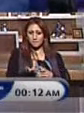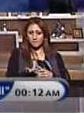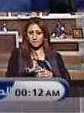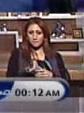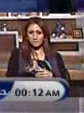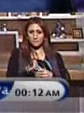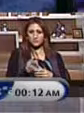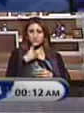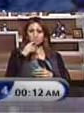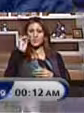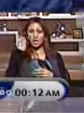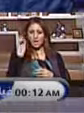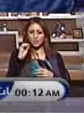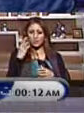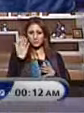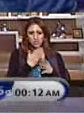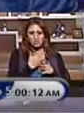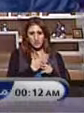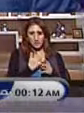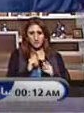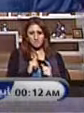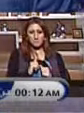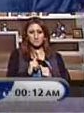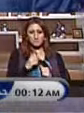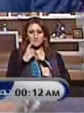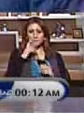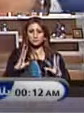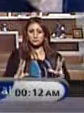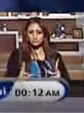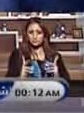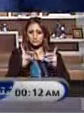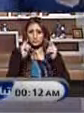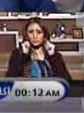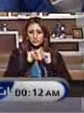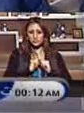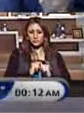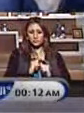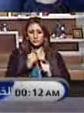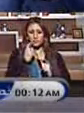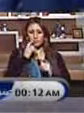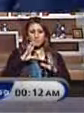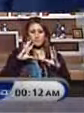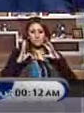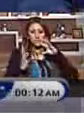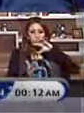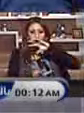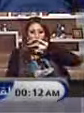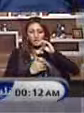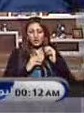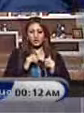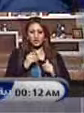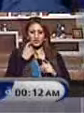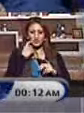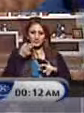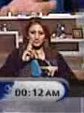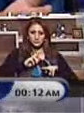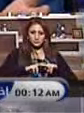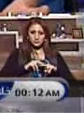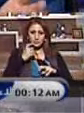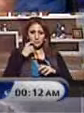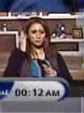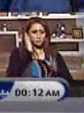امير المؤمنين لانكم عمرتم دنياكم وخربتم اخراكم والانسان لا يتمنى ان ينتقل من العمران الى